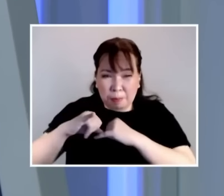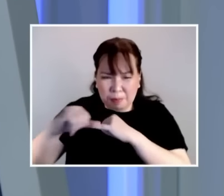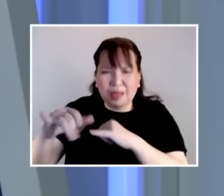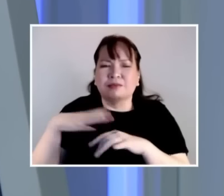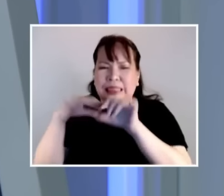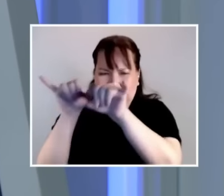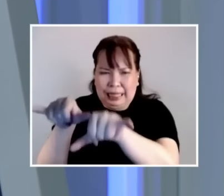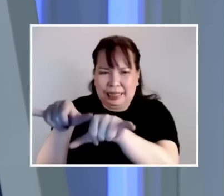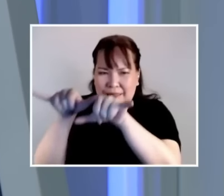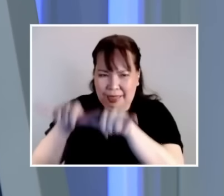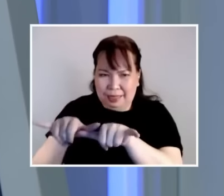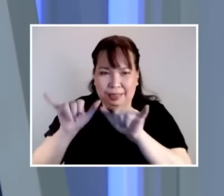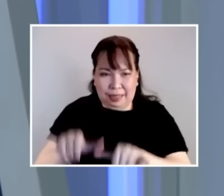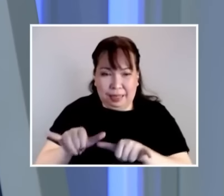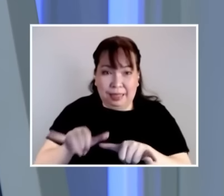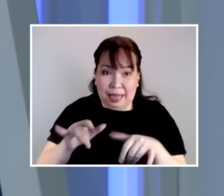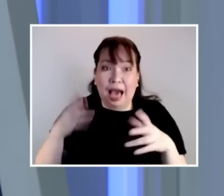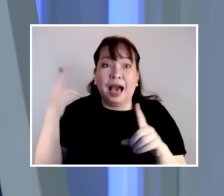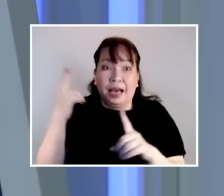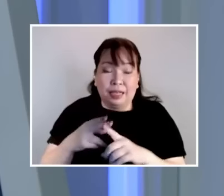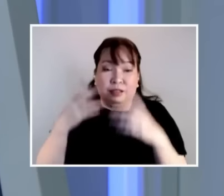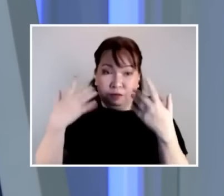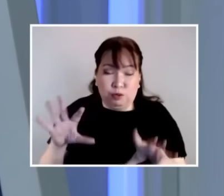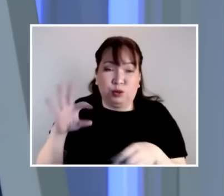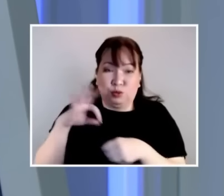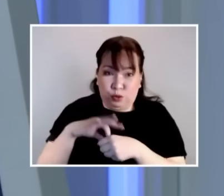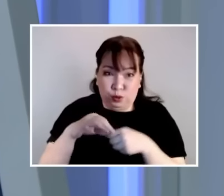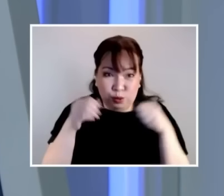kayong umalis hanggang makaboto hanggat maaari.